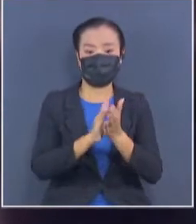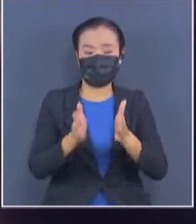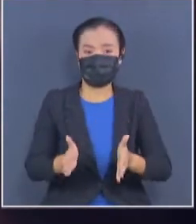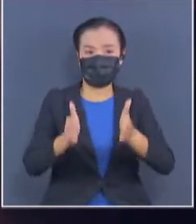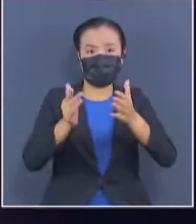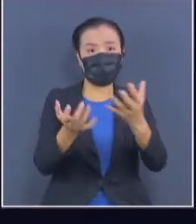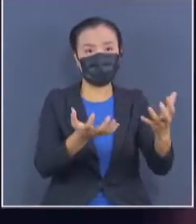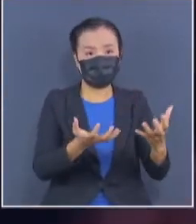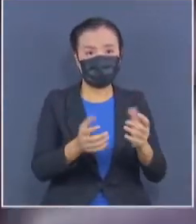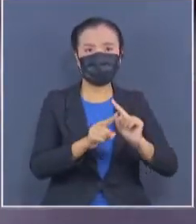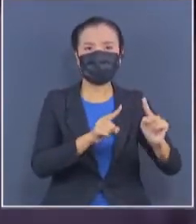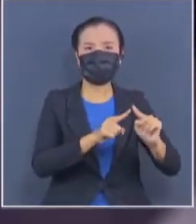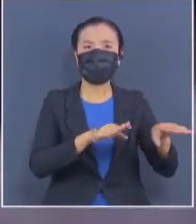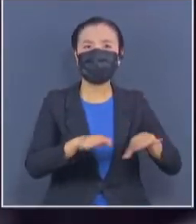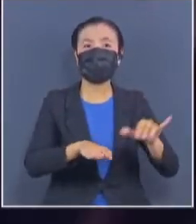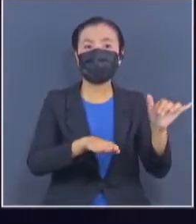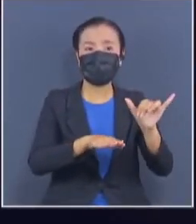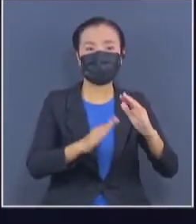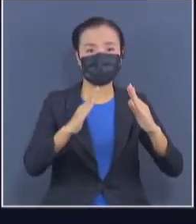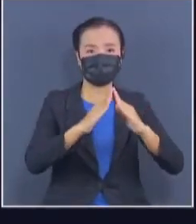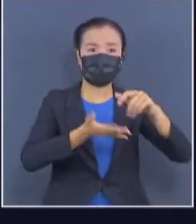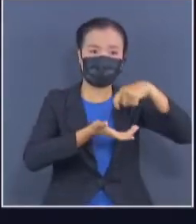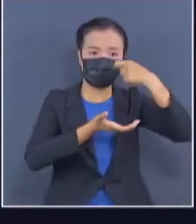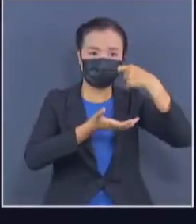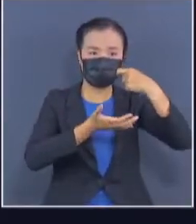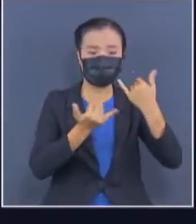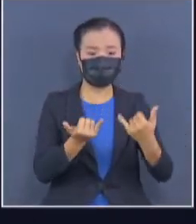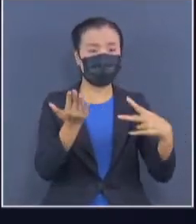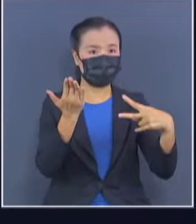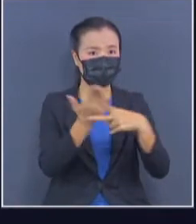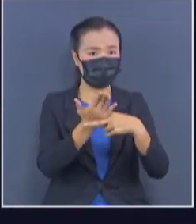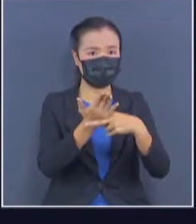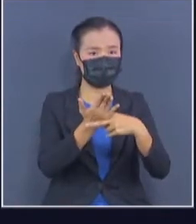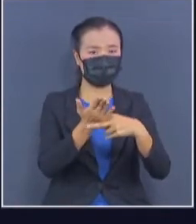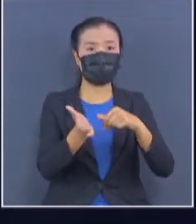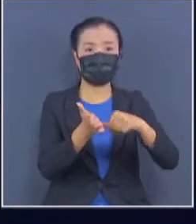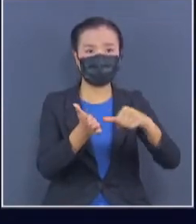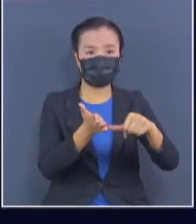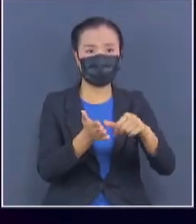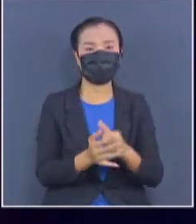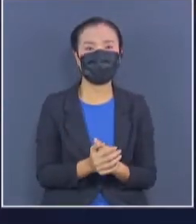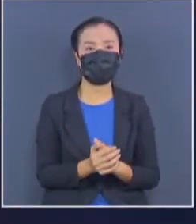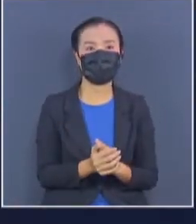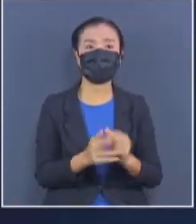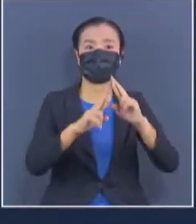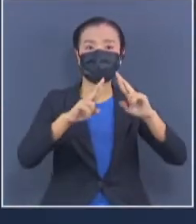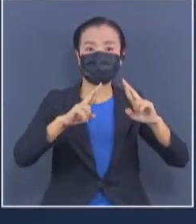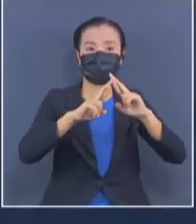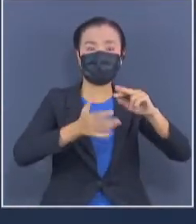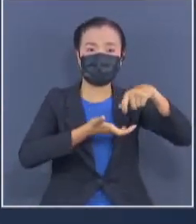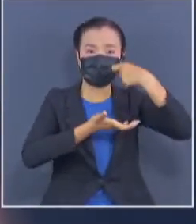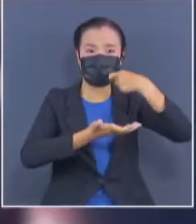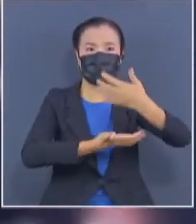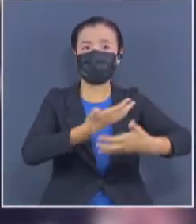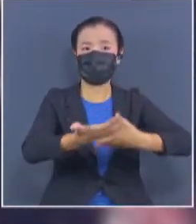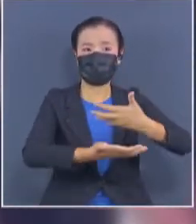อุปกรณ์ต่างๆไม่มีความพร้อมโรงอาหารก็บอกว่าอยู่ระหว่างการปรับปรุงพื้นที่ที่ทำให้ร้านอาหารบางส่วนเนี่ย